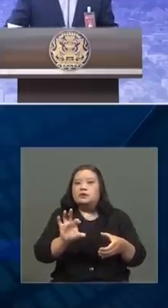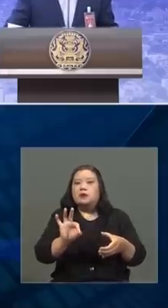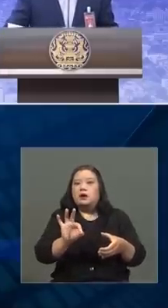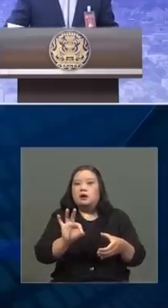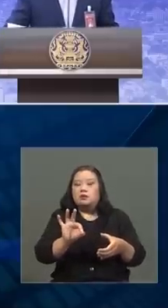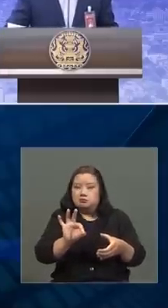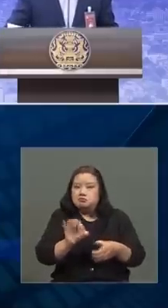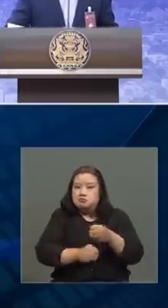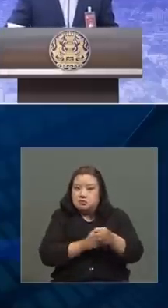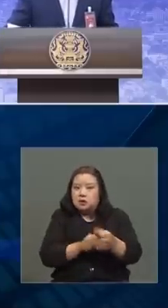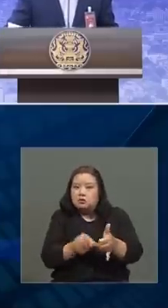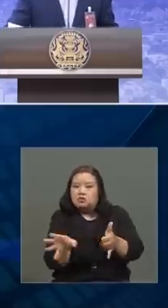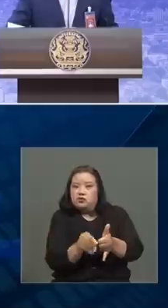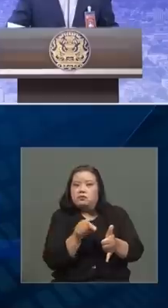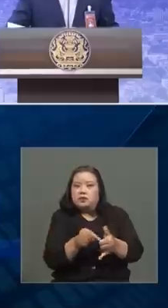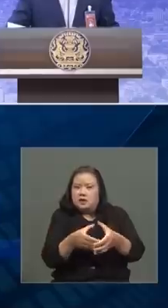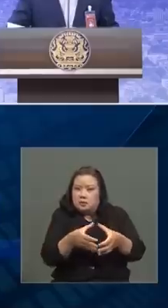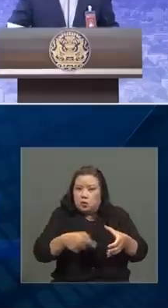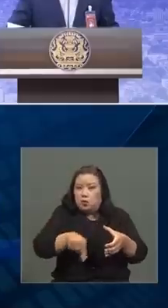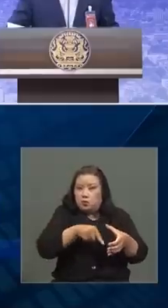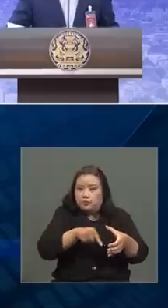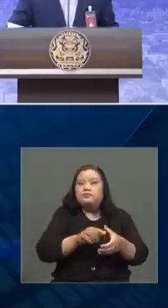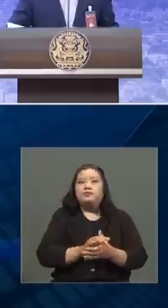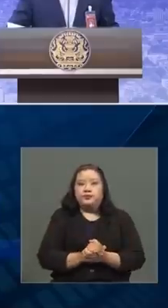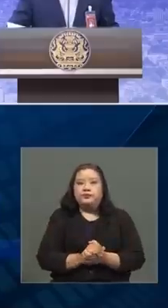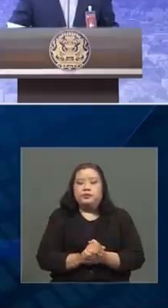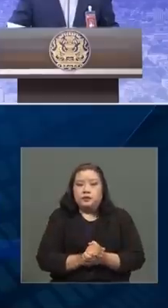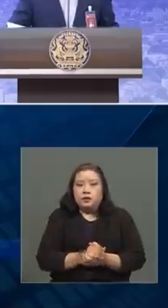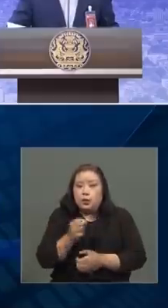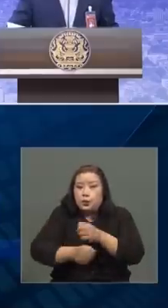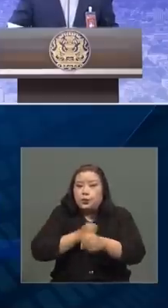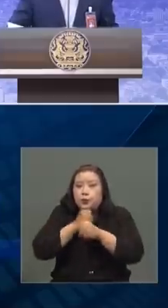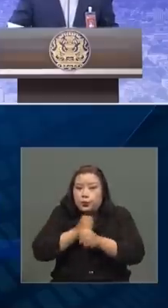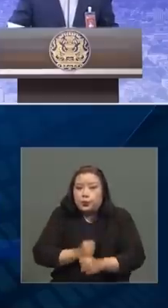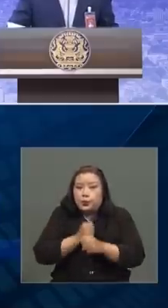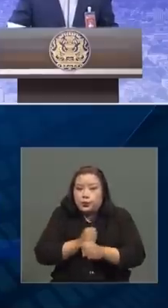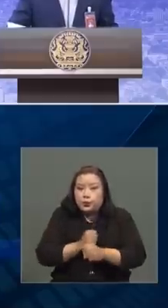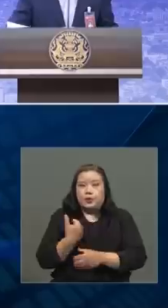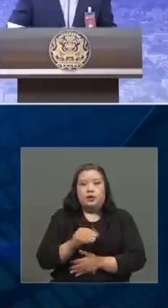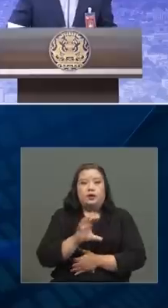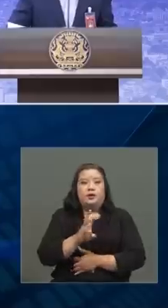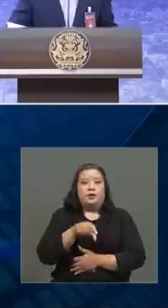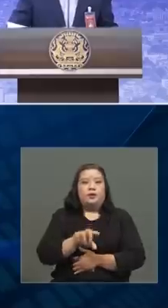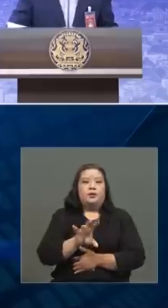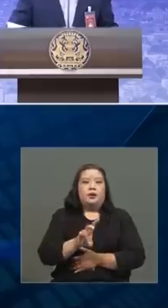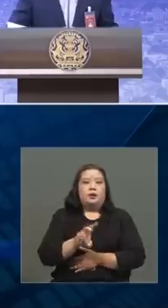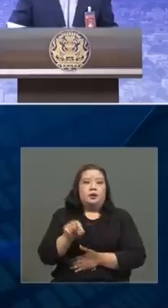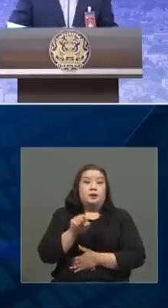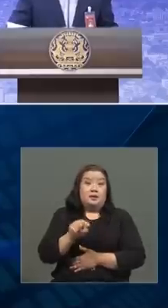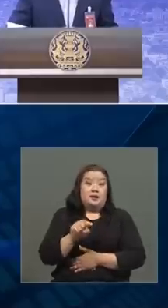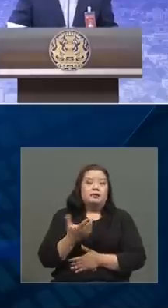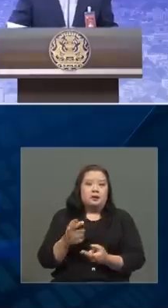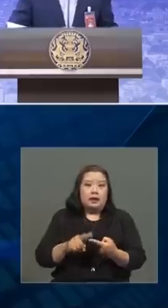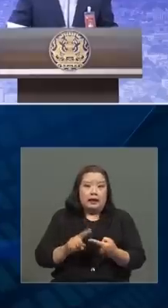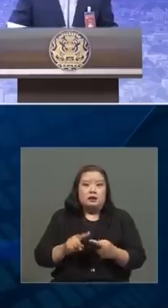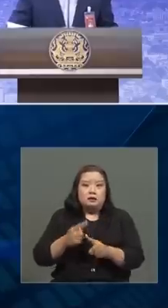ขณะเดียวกันเราจะเห็นว่าภาพของระลอกแรกนั้นคนสูงอายุจะเยอะกว่านะครับคือ 6.7เปอร์เซ็นต์และรอ